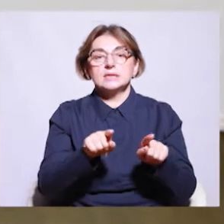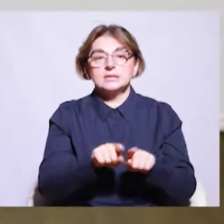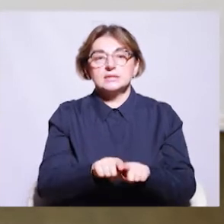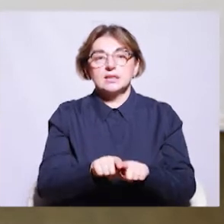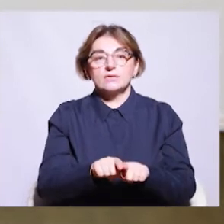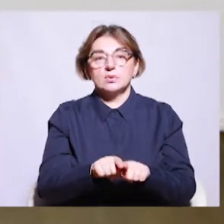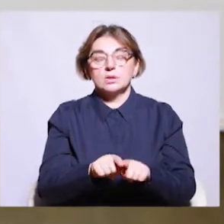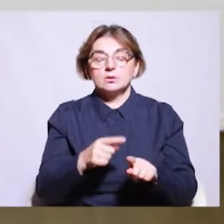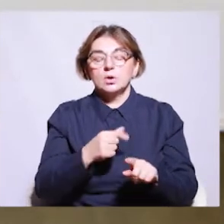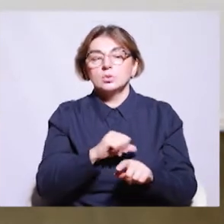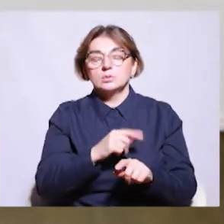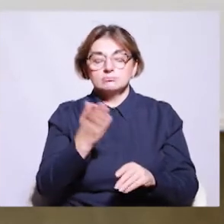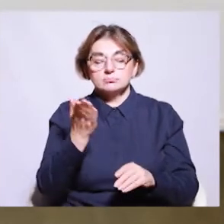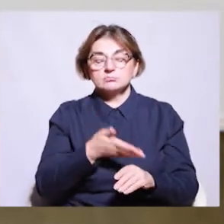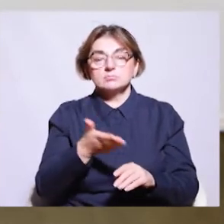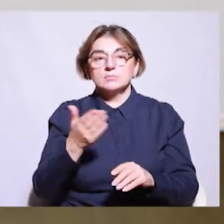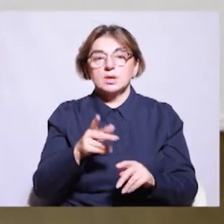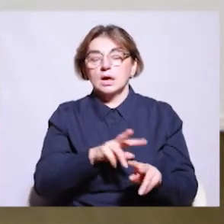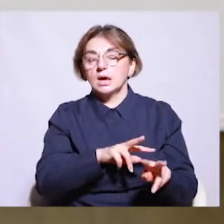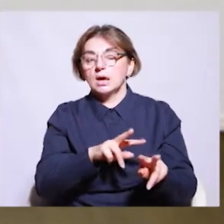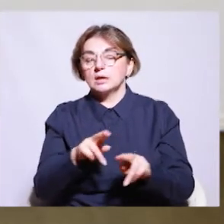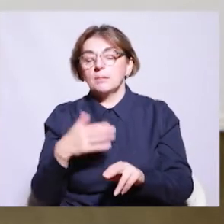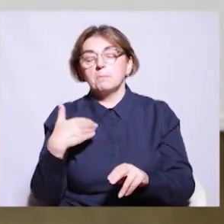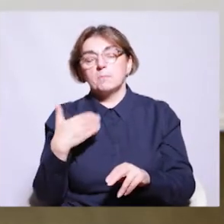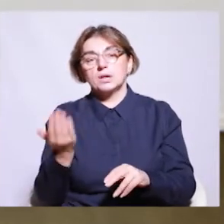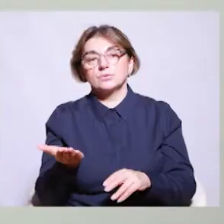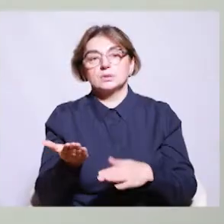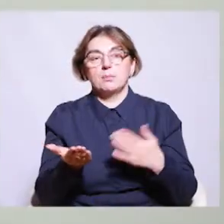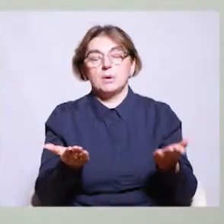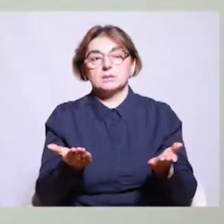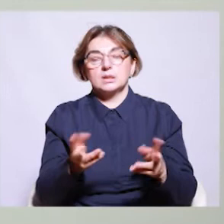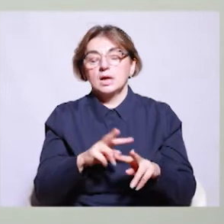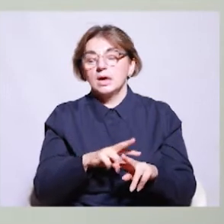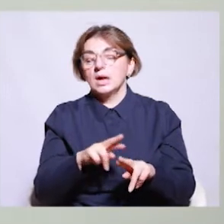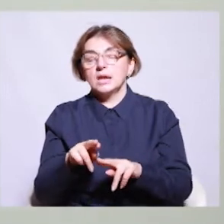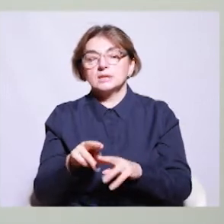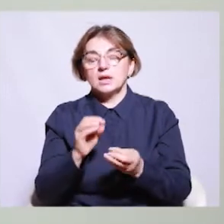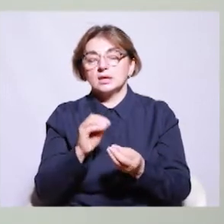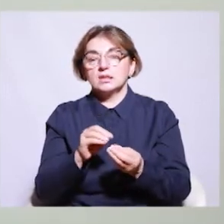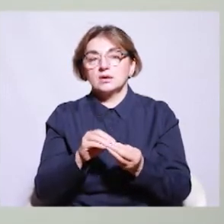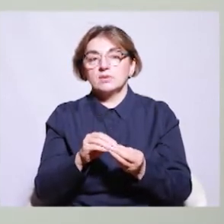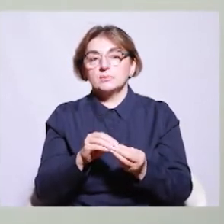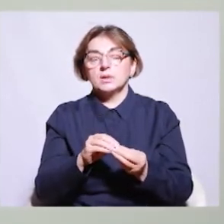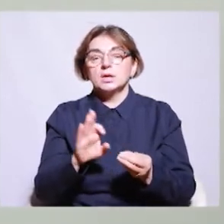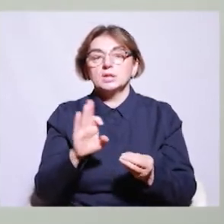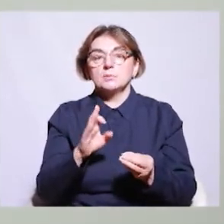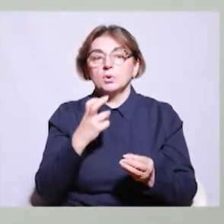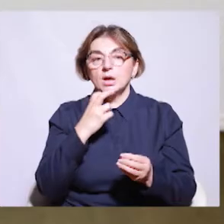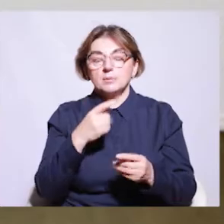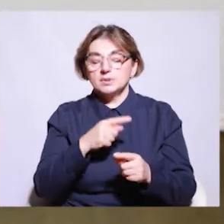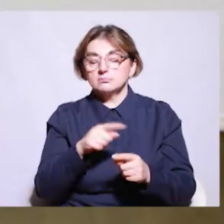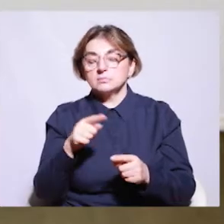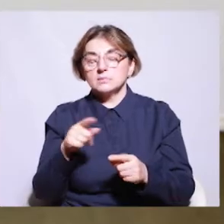უნდა გამოვრიცხოთ, ანუ გადავხაზოთ ტოლობის მარჯვენა და მარცხენა მხარეს ერთი და იგივე ელემენტის იონები,